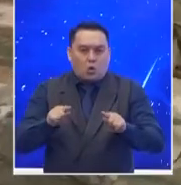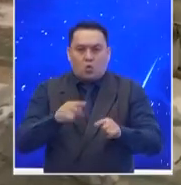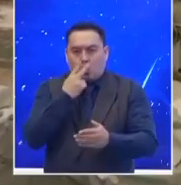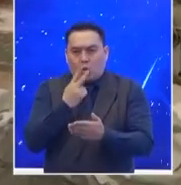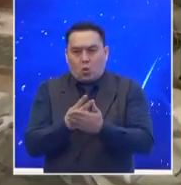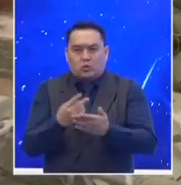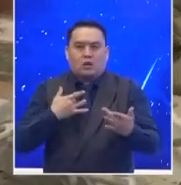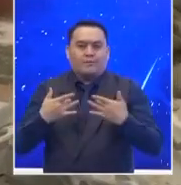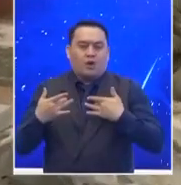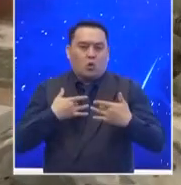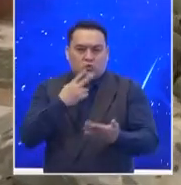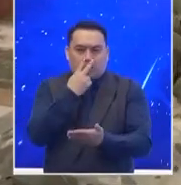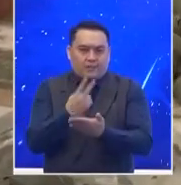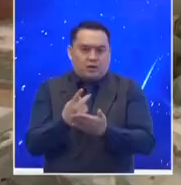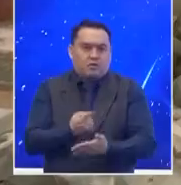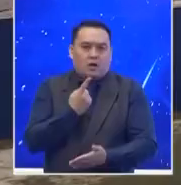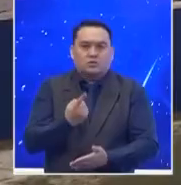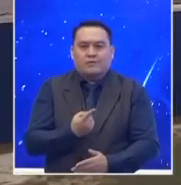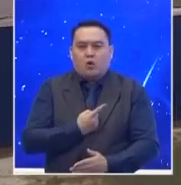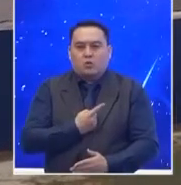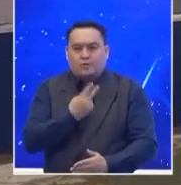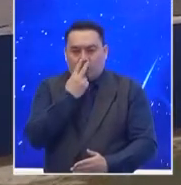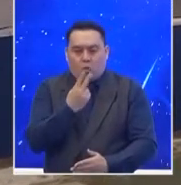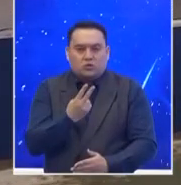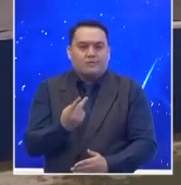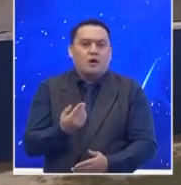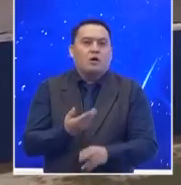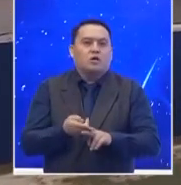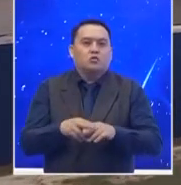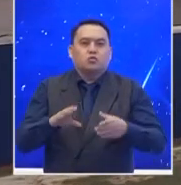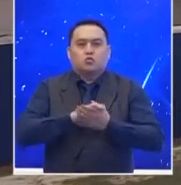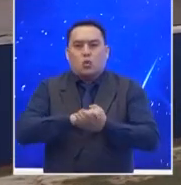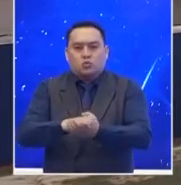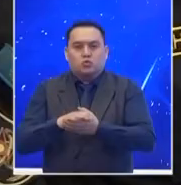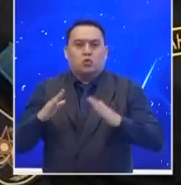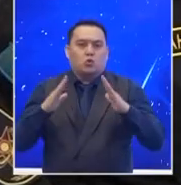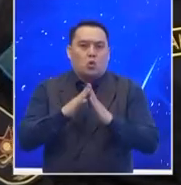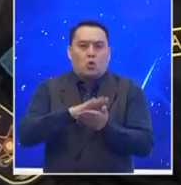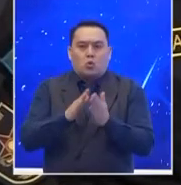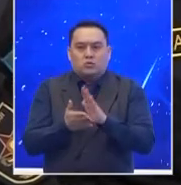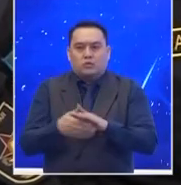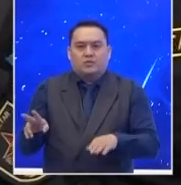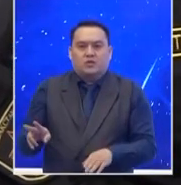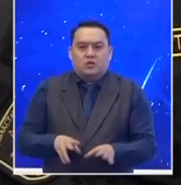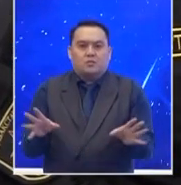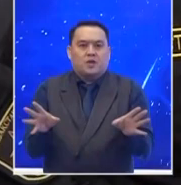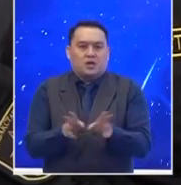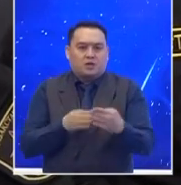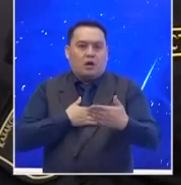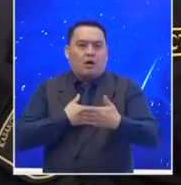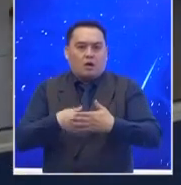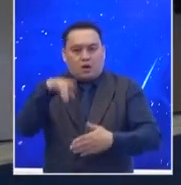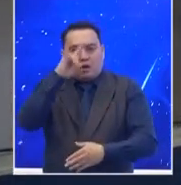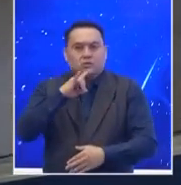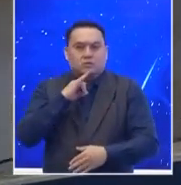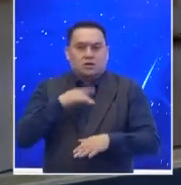көрерменге сахналық қойылым қойып, әскери дайындықтарын көрсетті. Жиын соңында Достық үйі қоғамдық келісім орталығының директоры белсенділерді